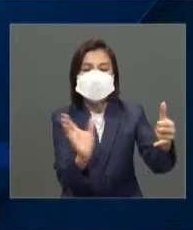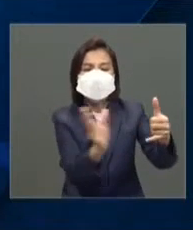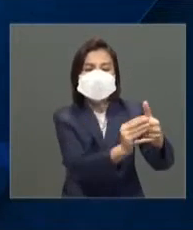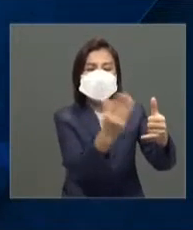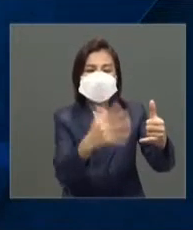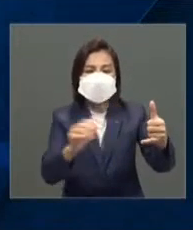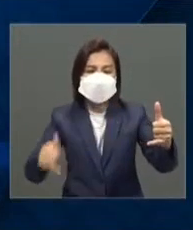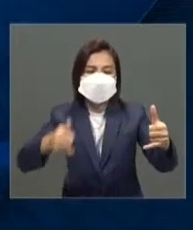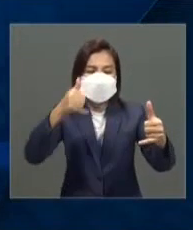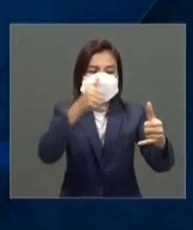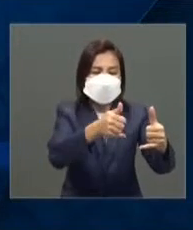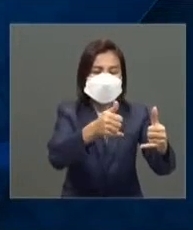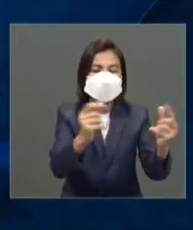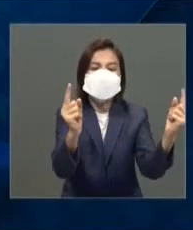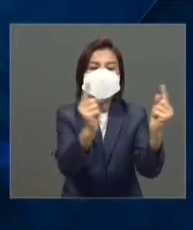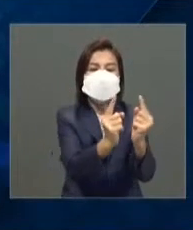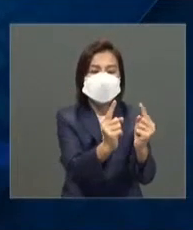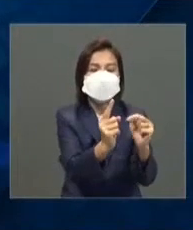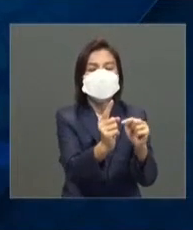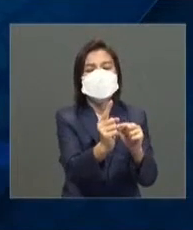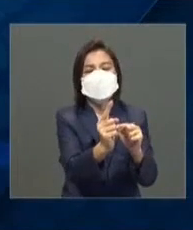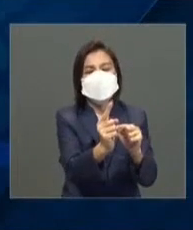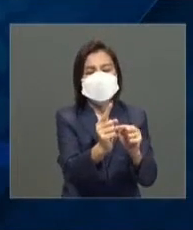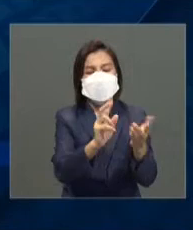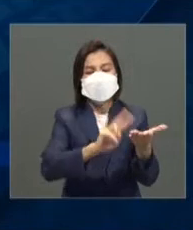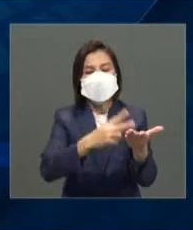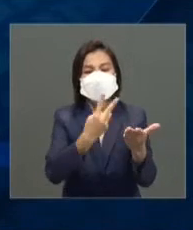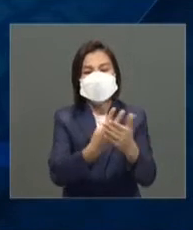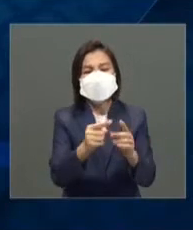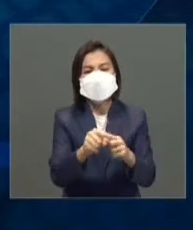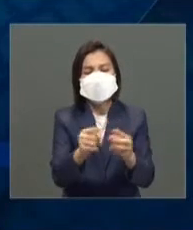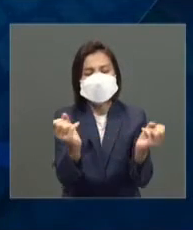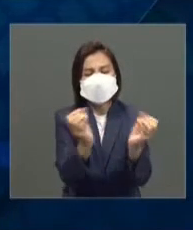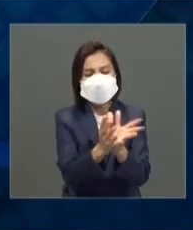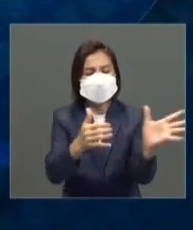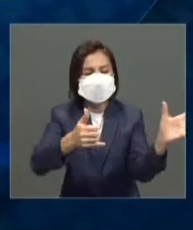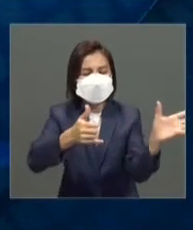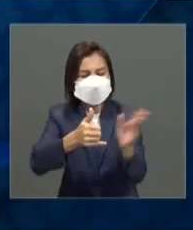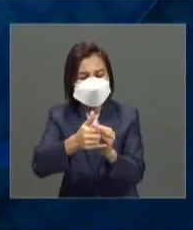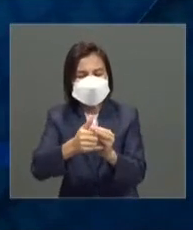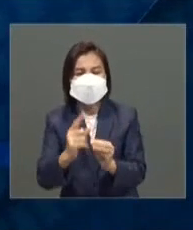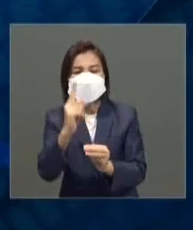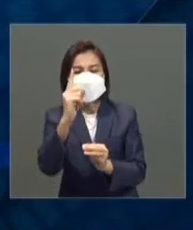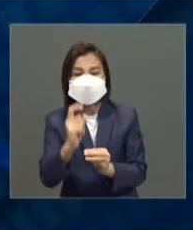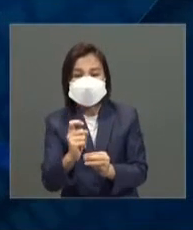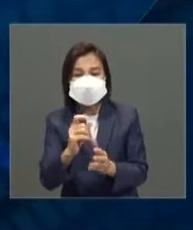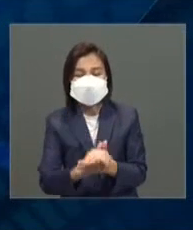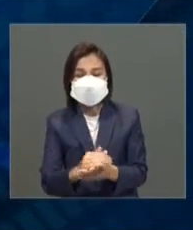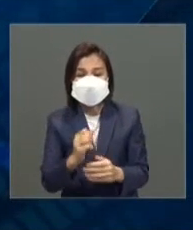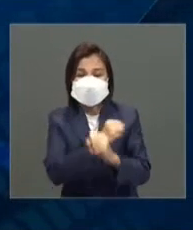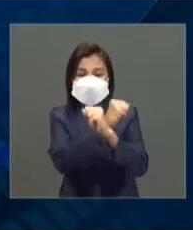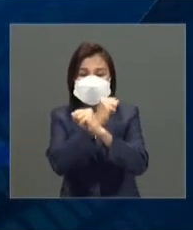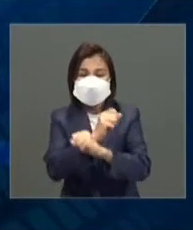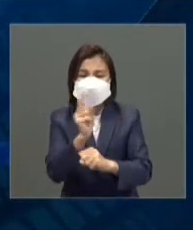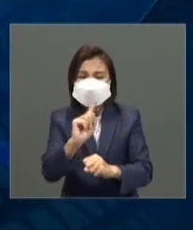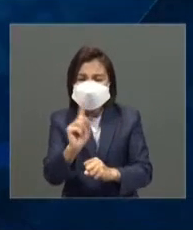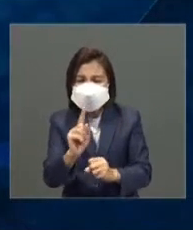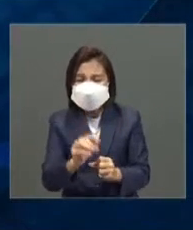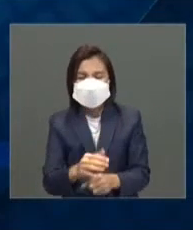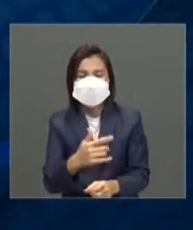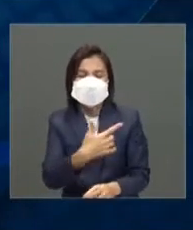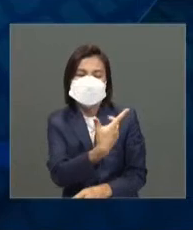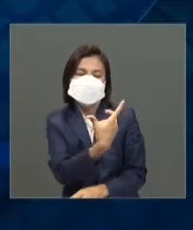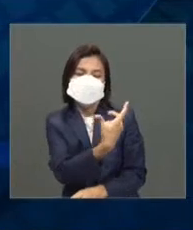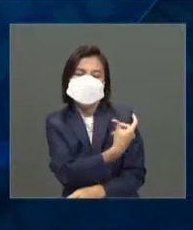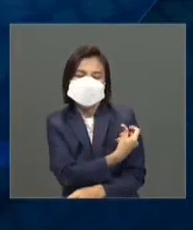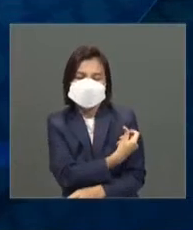ใหญ่ส่วนผู้เสียชีวิตก็เช่นเดียวกันนะครับสัมผัสกับผู้ป่วยรายก่อนหน้าเพราะฉะนั้นอะไรล่ะครับที่จะป้องกันการสัมผัสได้ก็หนีไม่พ้นเรื่องของวัคซีน